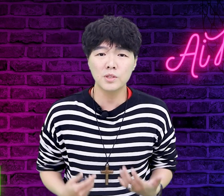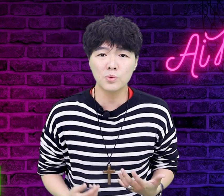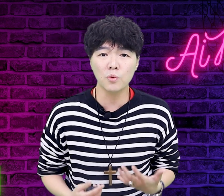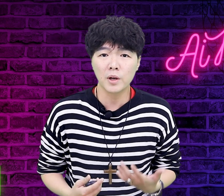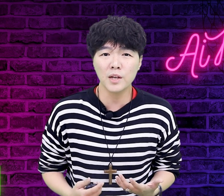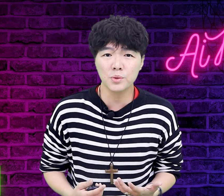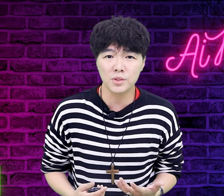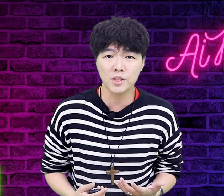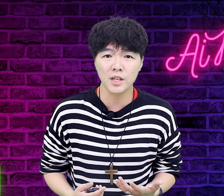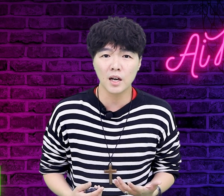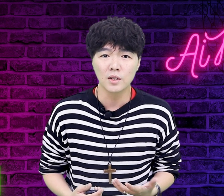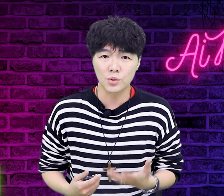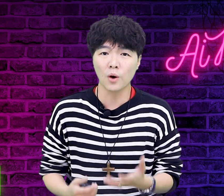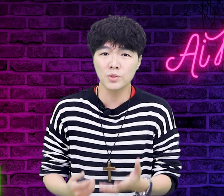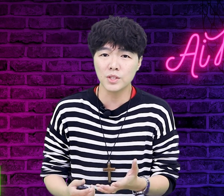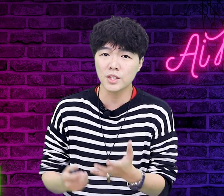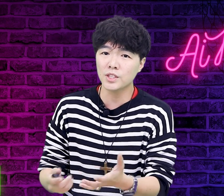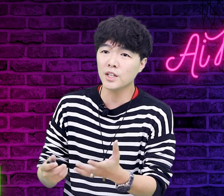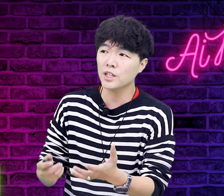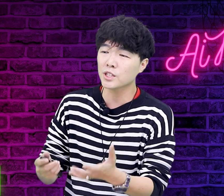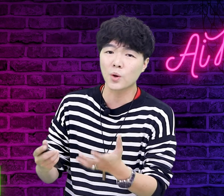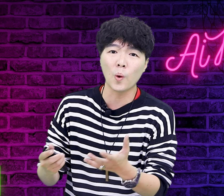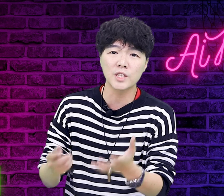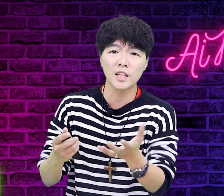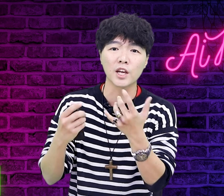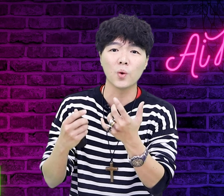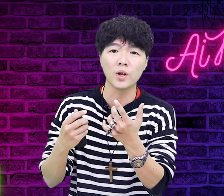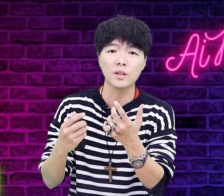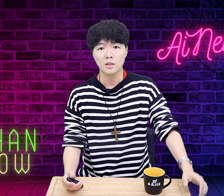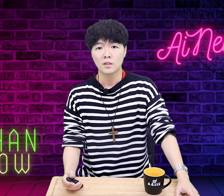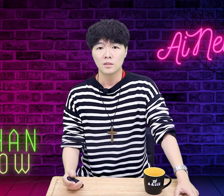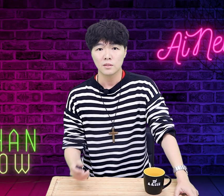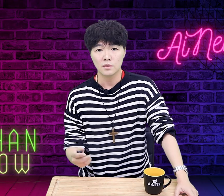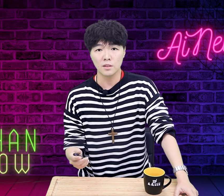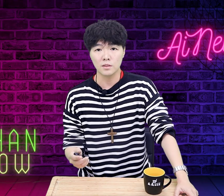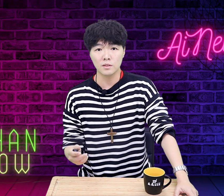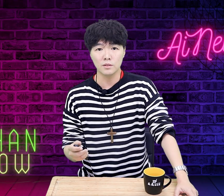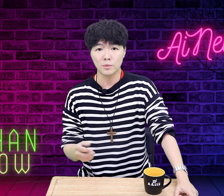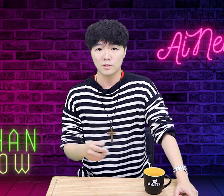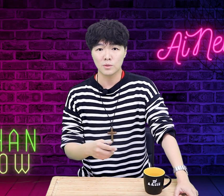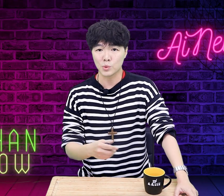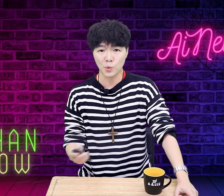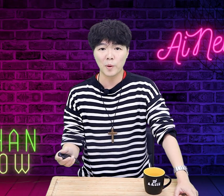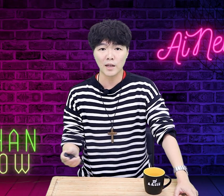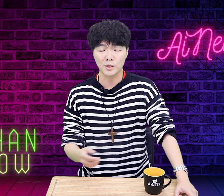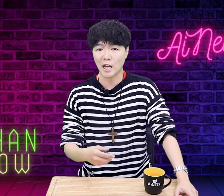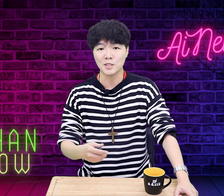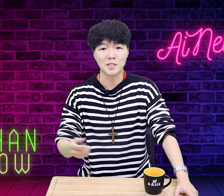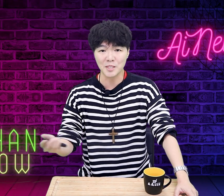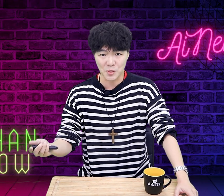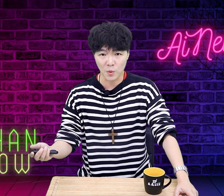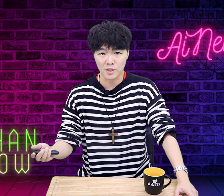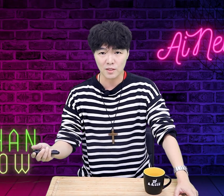我们就是在做我们该做的事情啊，重新的建立这个国家的灵魂。这里是你们左派